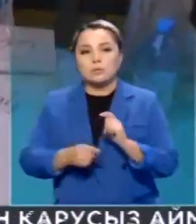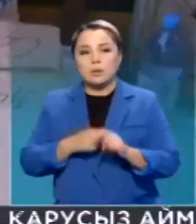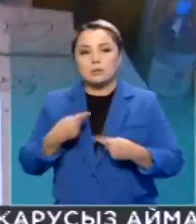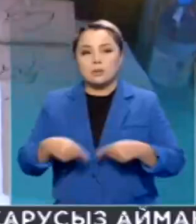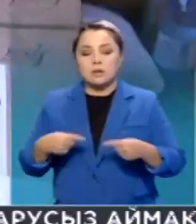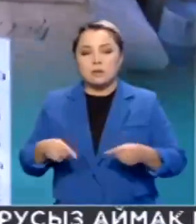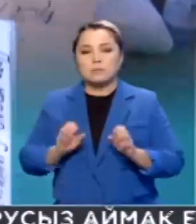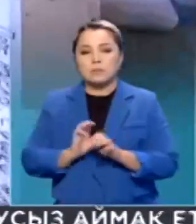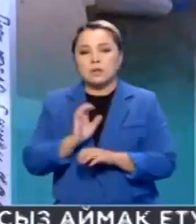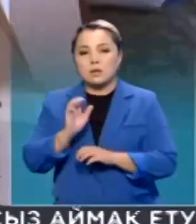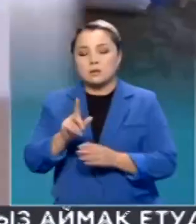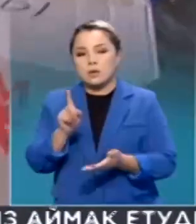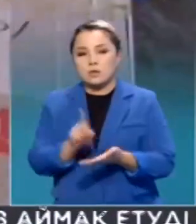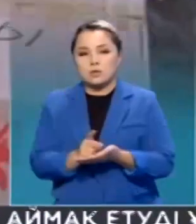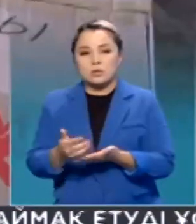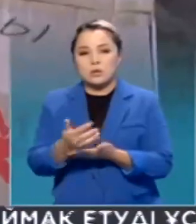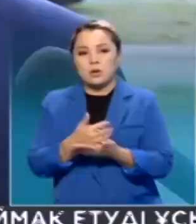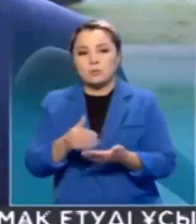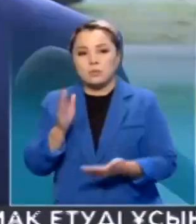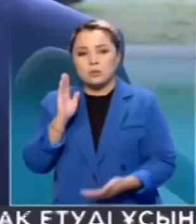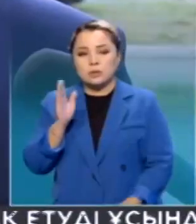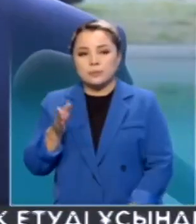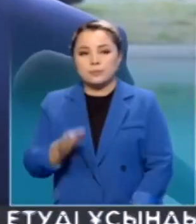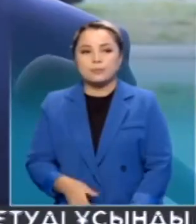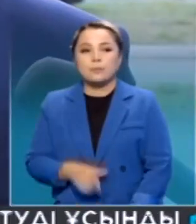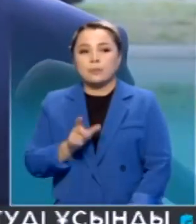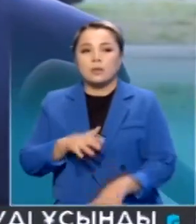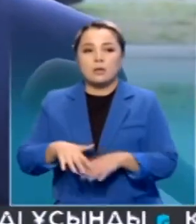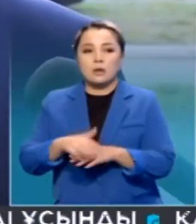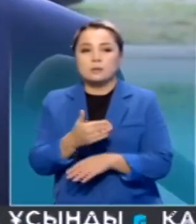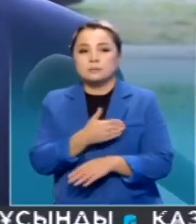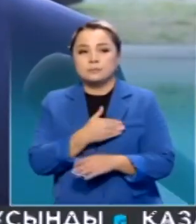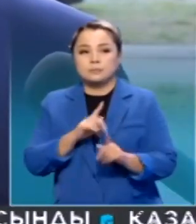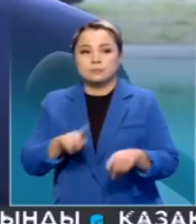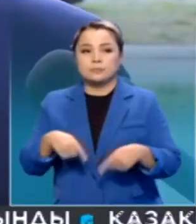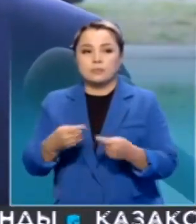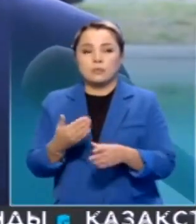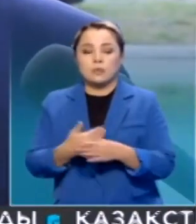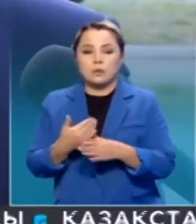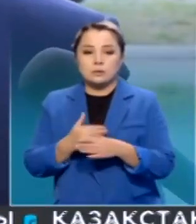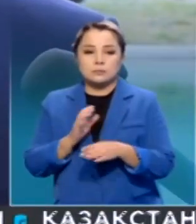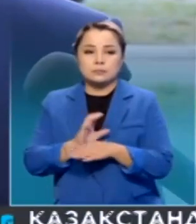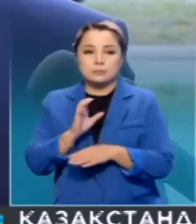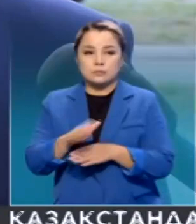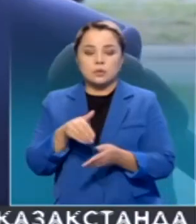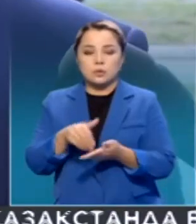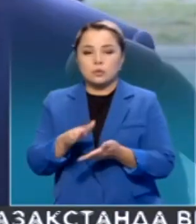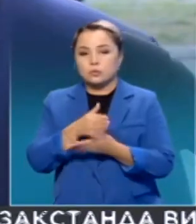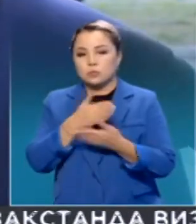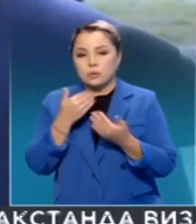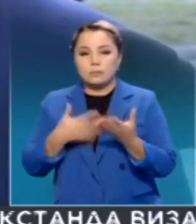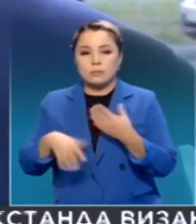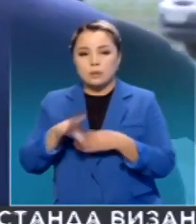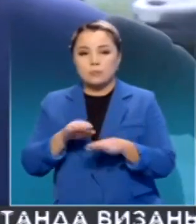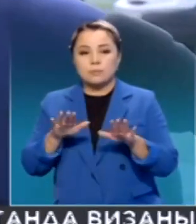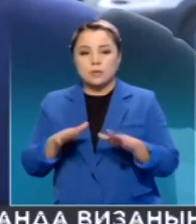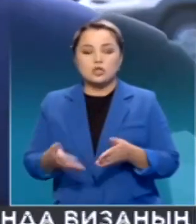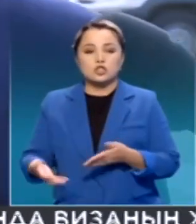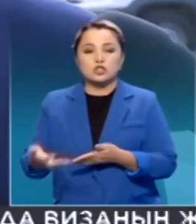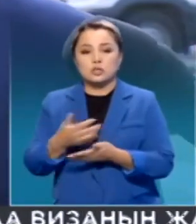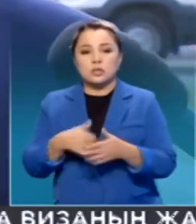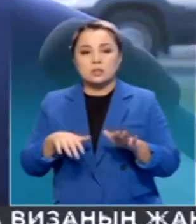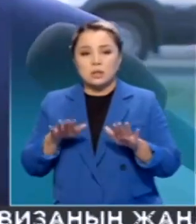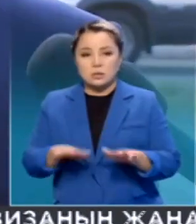жинауға атсалысамыз деп отыр. Халықтың ықыласы, халықтың ниеті, алып келген көмекке тағы да жоқ деп айтып жатқан жоқпыз. Барлығын осы жерге